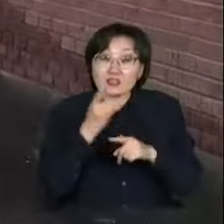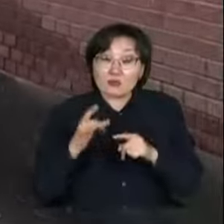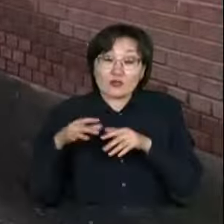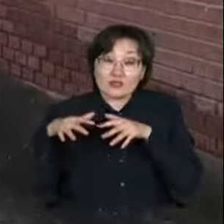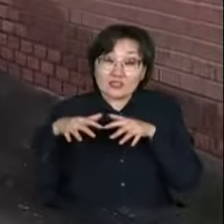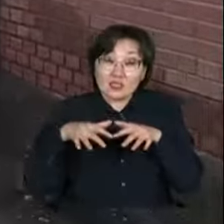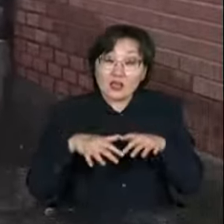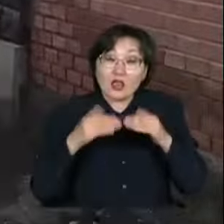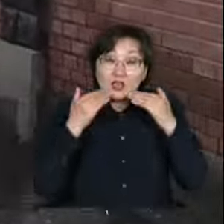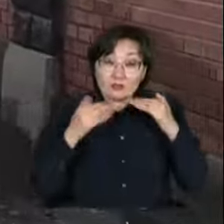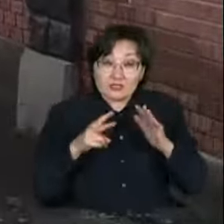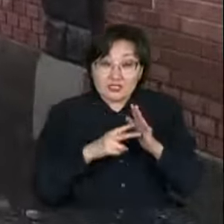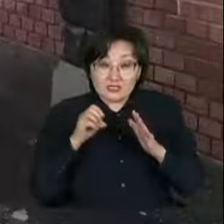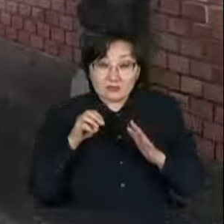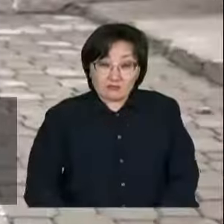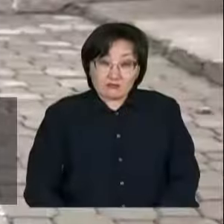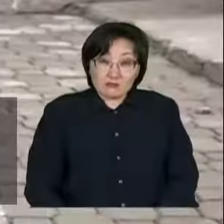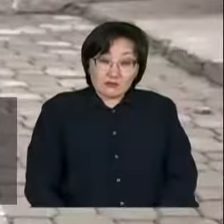за последние 7 лет.